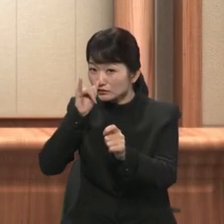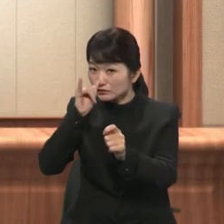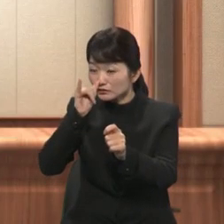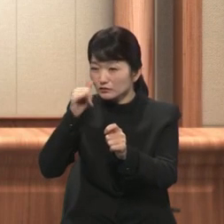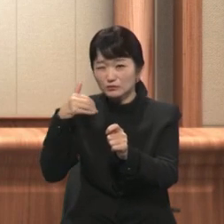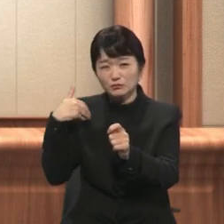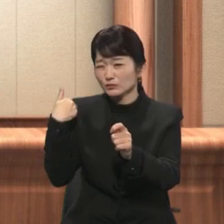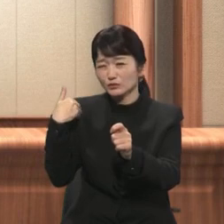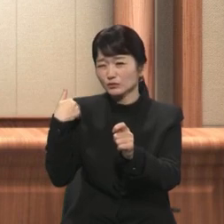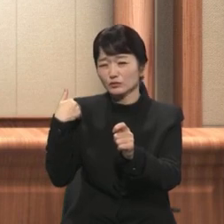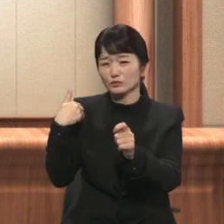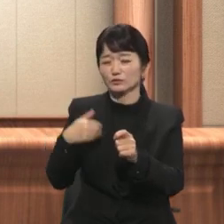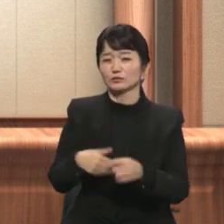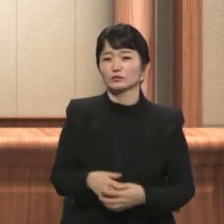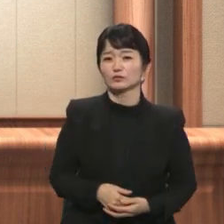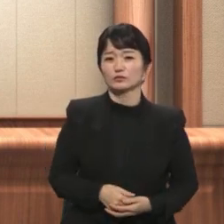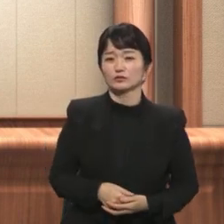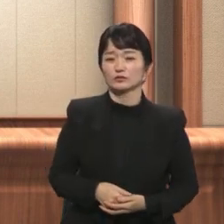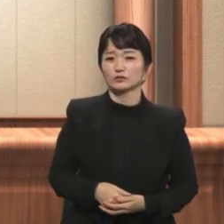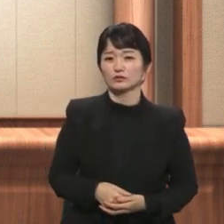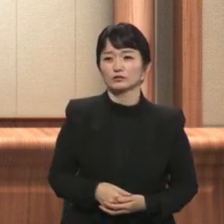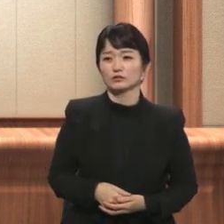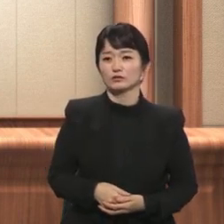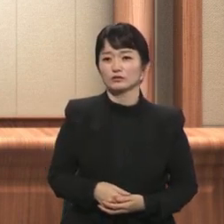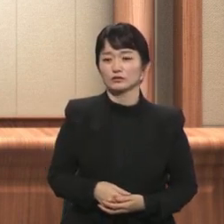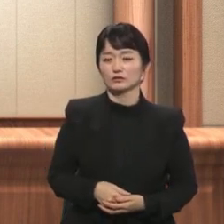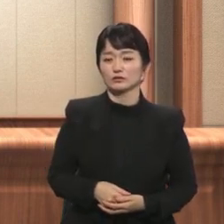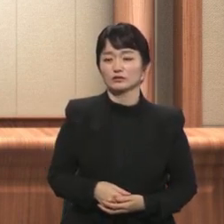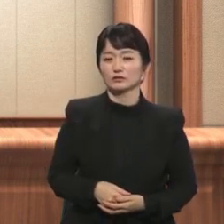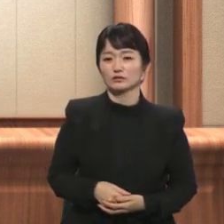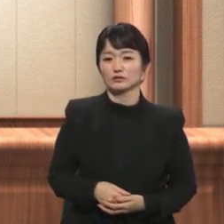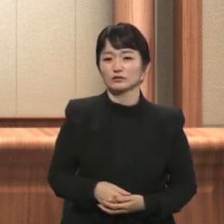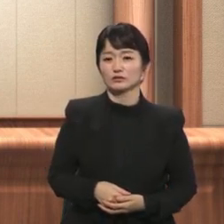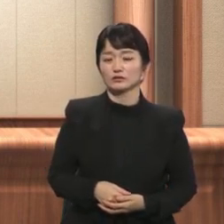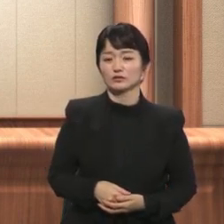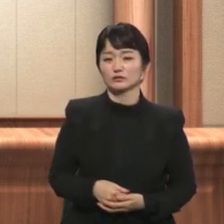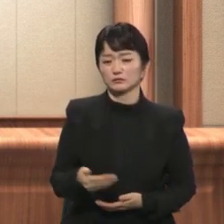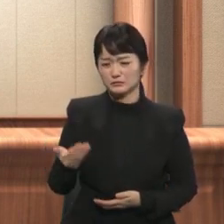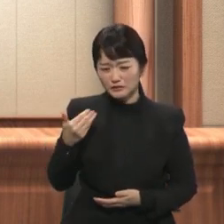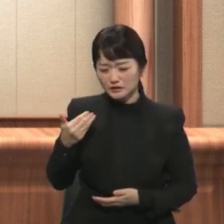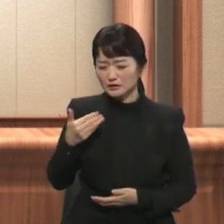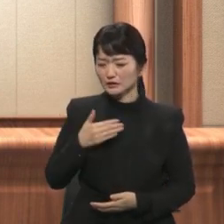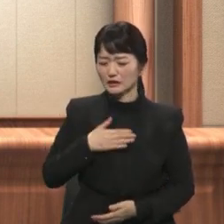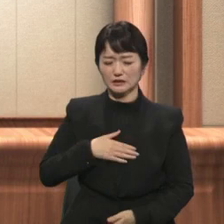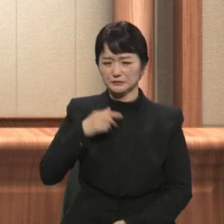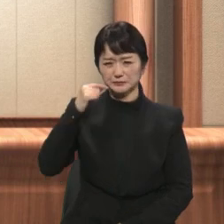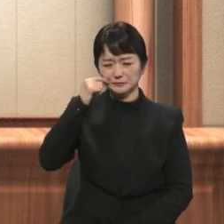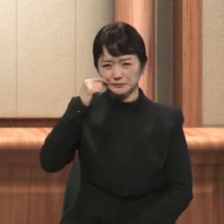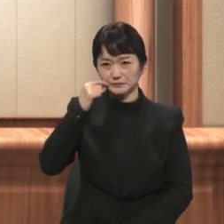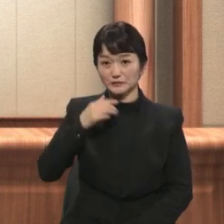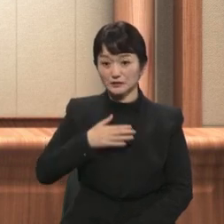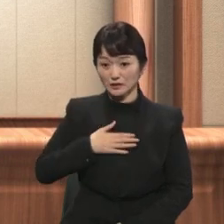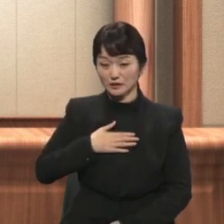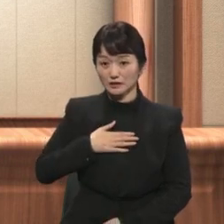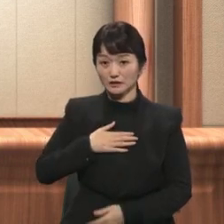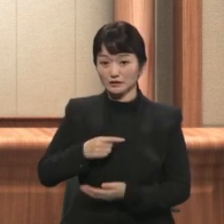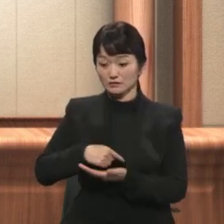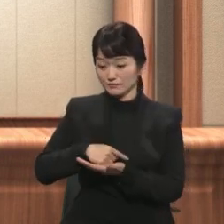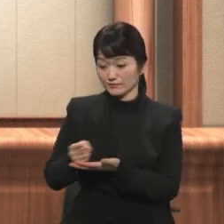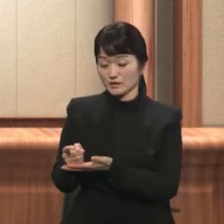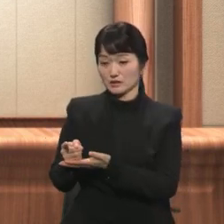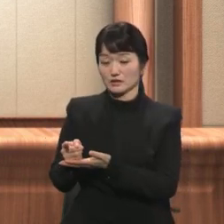그런 예견 가능성이라는 것이 연결이 돼야 결과 책임을 지우는데 그런 부분이 나의 과속 20km 이상 과속을 했던